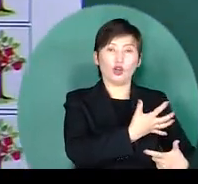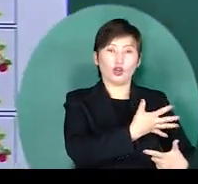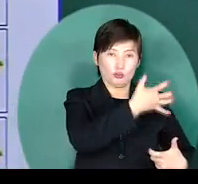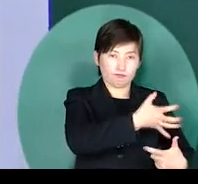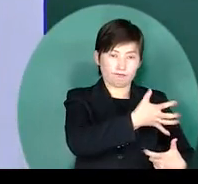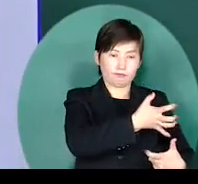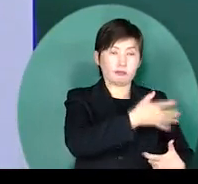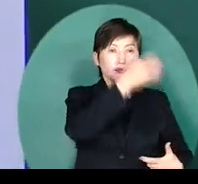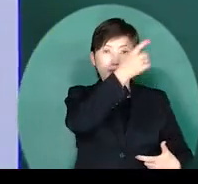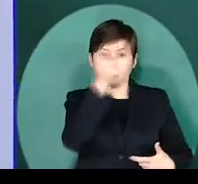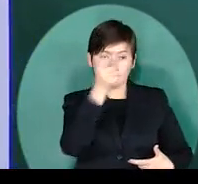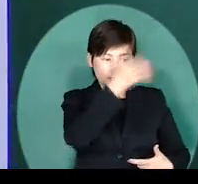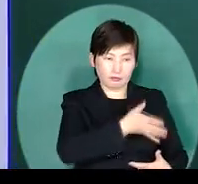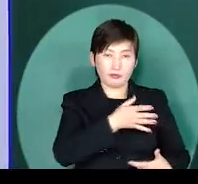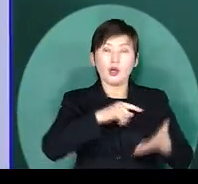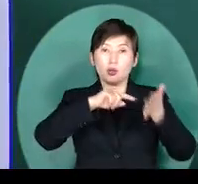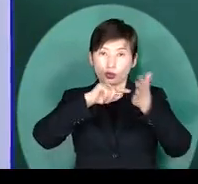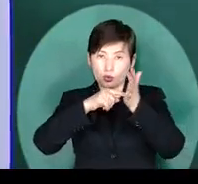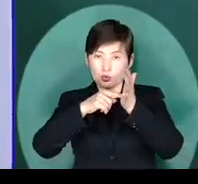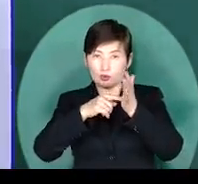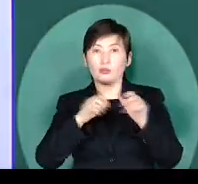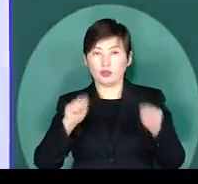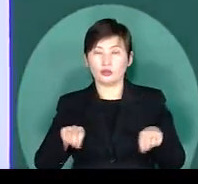За, түн дээр.